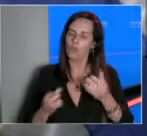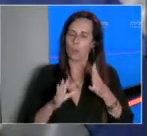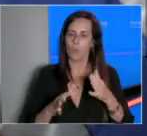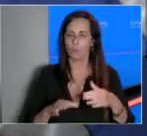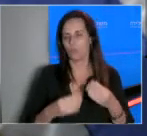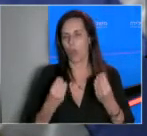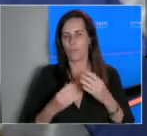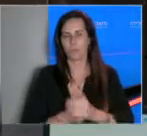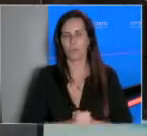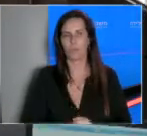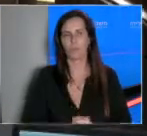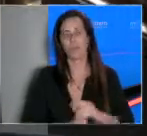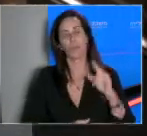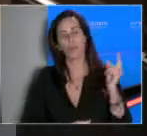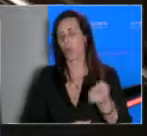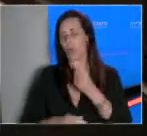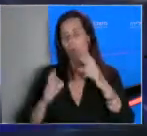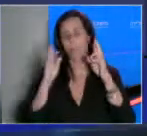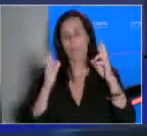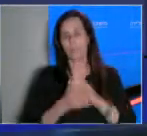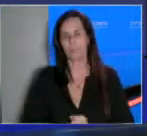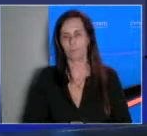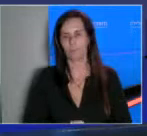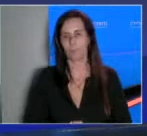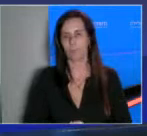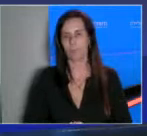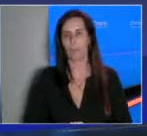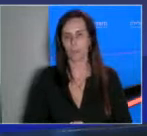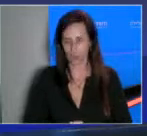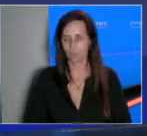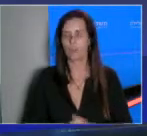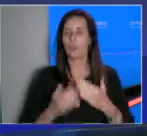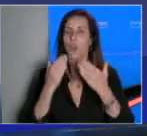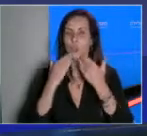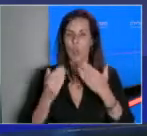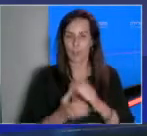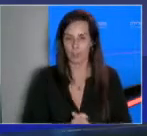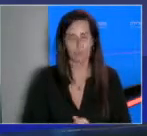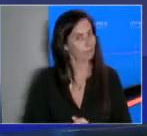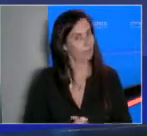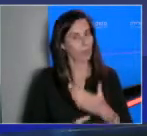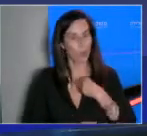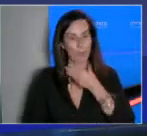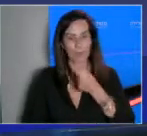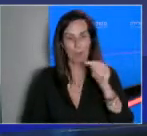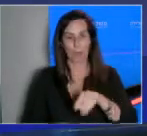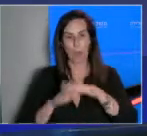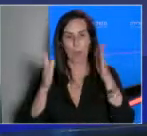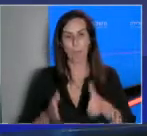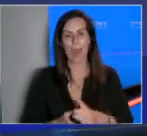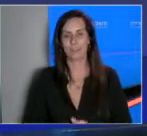יכול להיות פה משהו מאוד חיובי. דוקטור דקלה כהן, כולנו תקווה, כן, אכן, בואי ונעשה את זה. תודה רבה לך שהצטרפת אלינו, אנחנו מתגעגעים אלייך פה